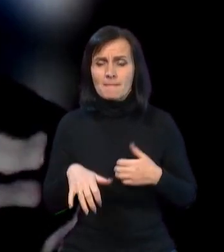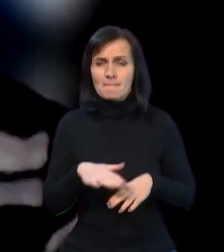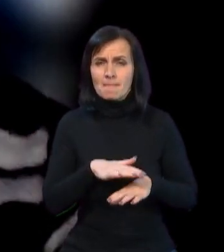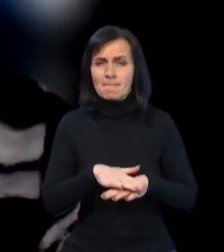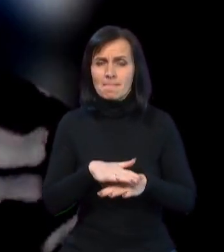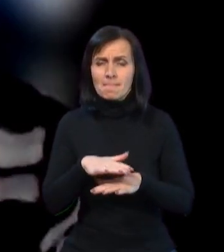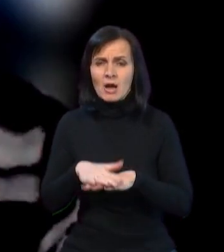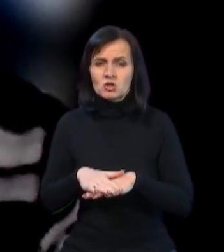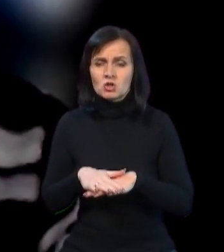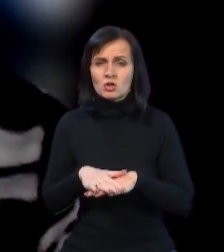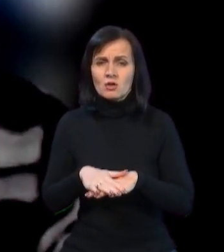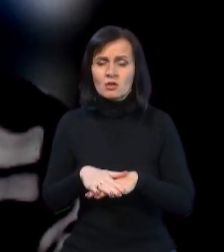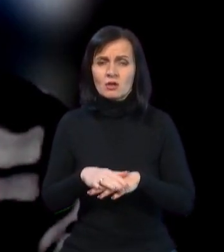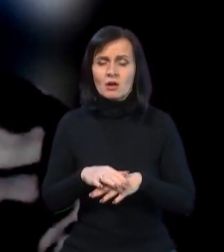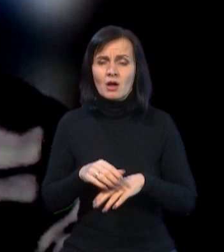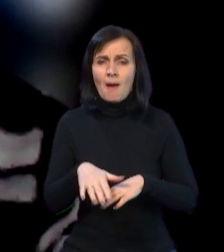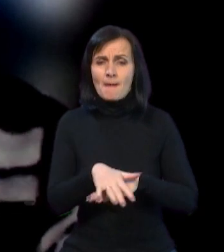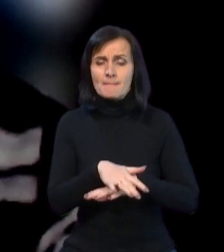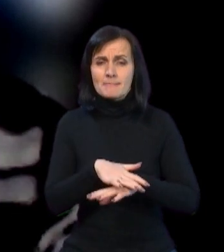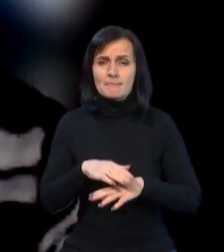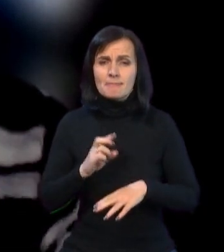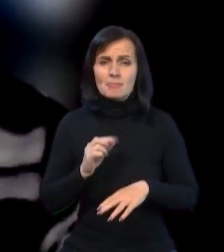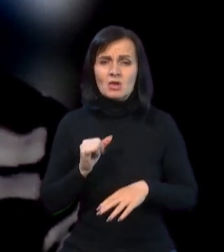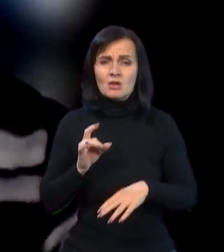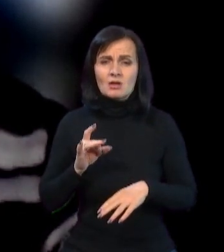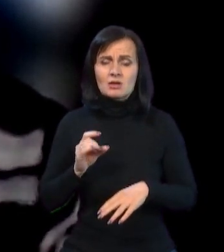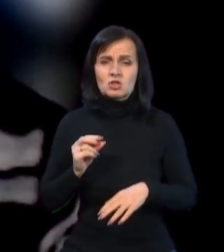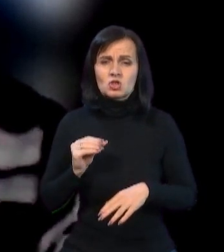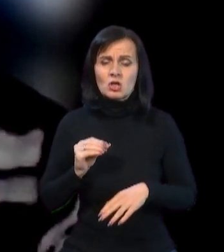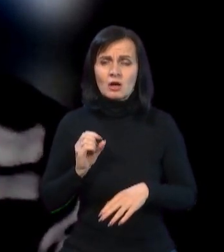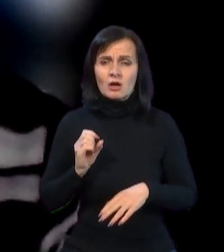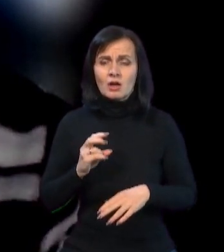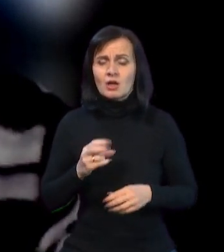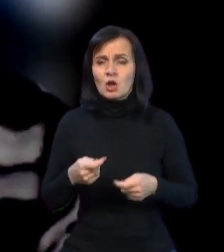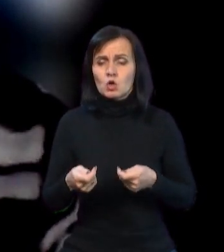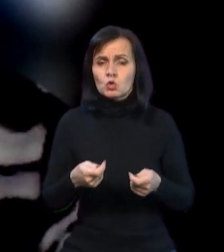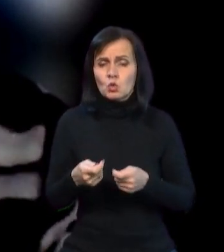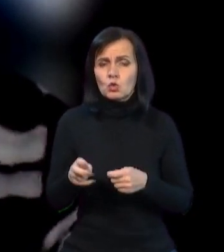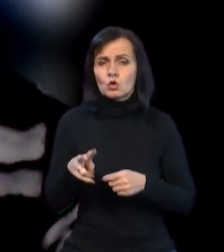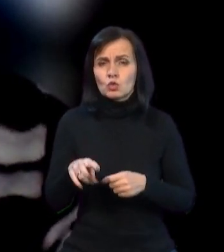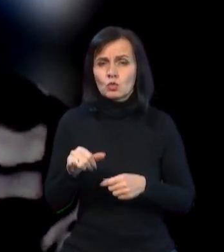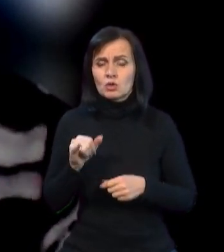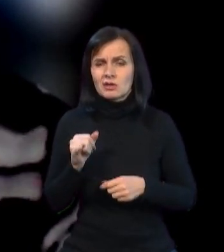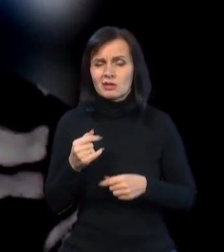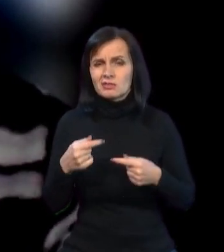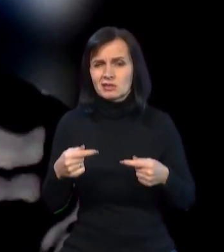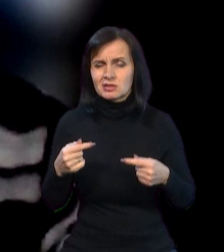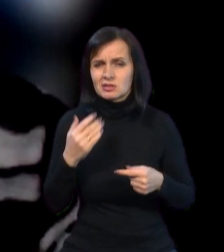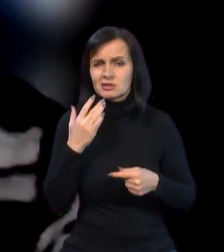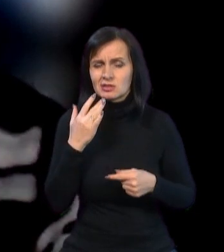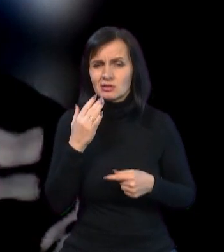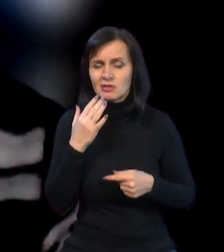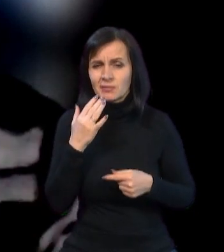банківських біржах, торгівля доларами і іноземною валютою. І виходячи з цього, не